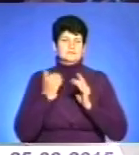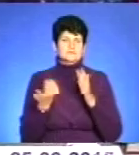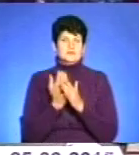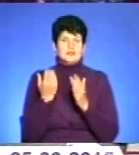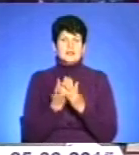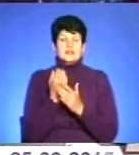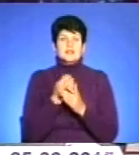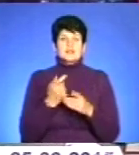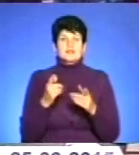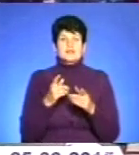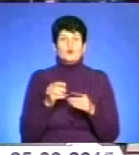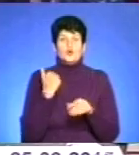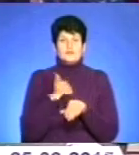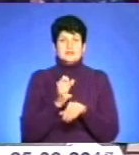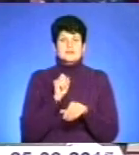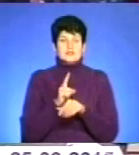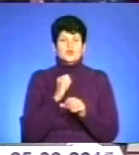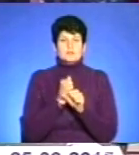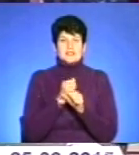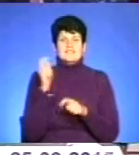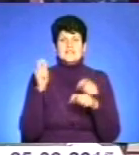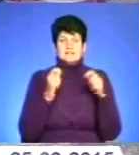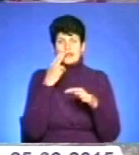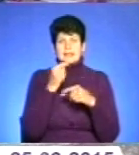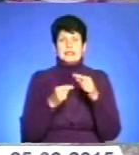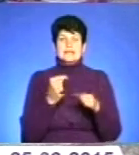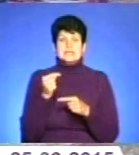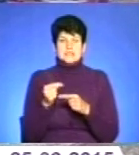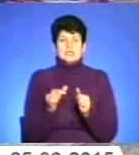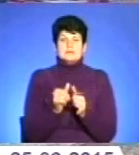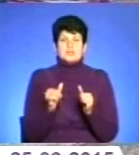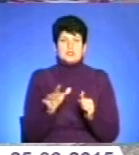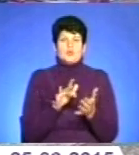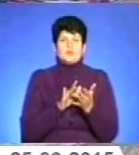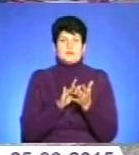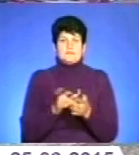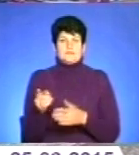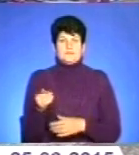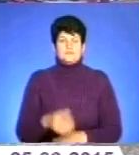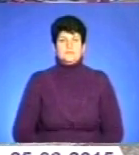завдань – зробити фестиваль традиційним, а отже збагатити туристичну мапу Тернопільщини.